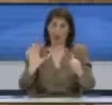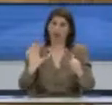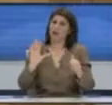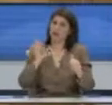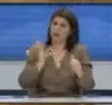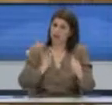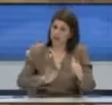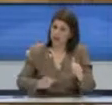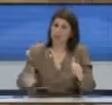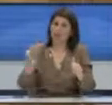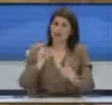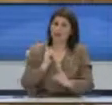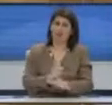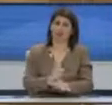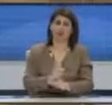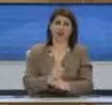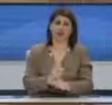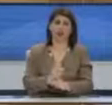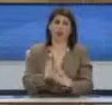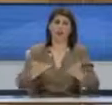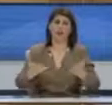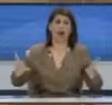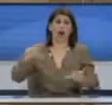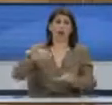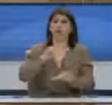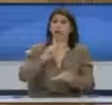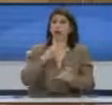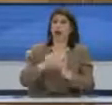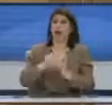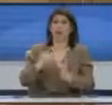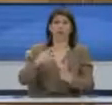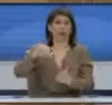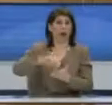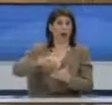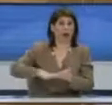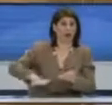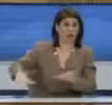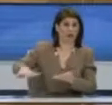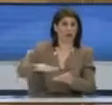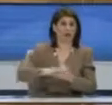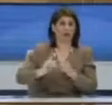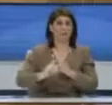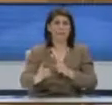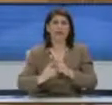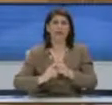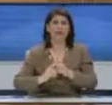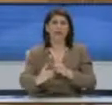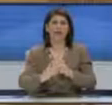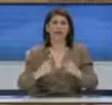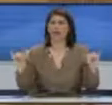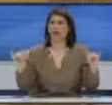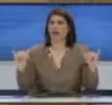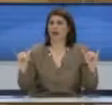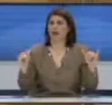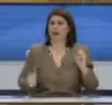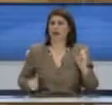να επιτρέψει, ειδικά στα μεγάλα μετροπολιτικά κέντρα όπως η Αττική, τις μετακινήσεις για